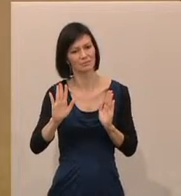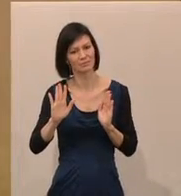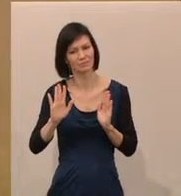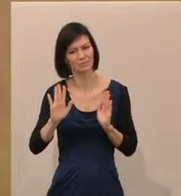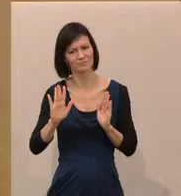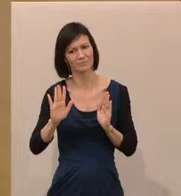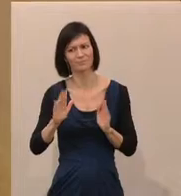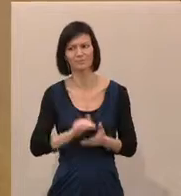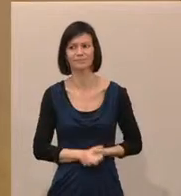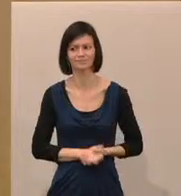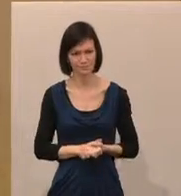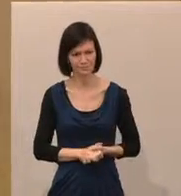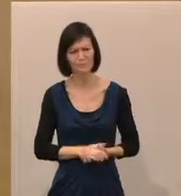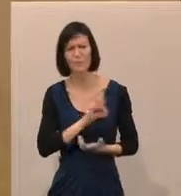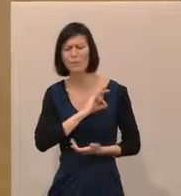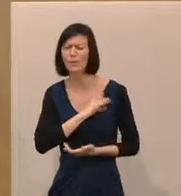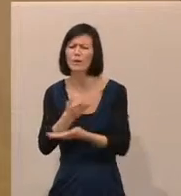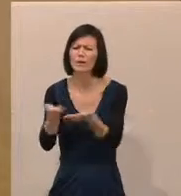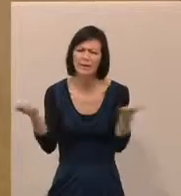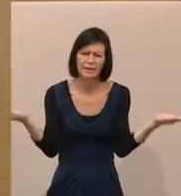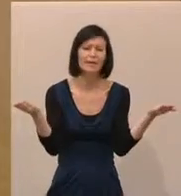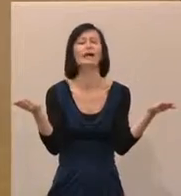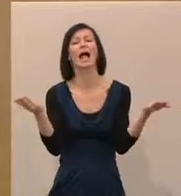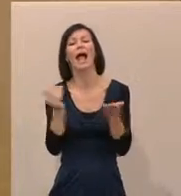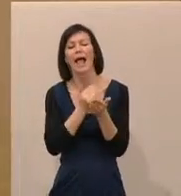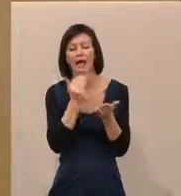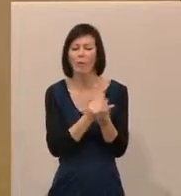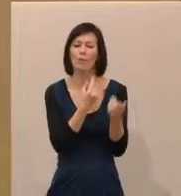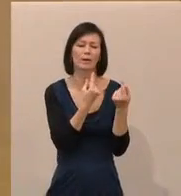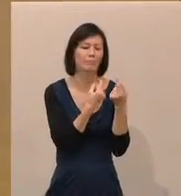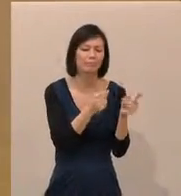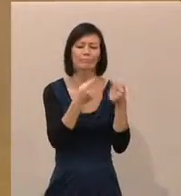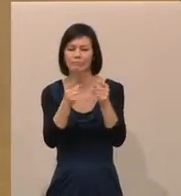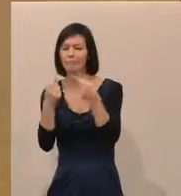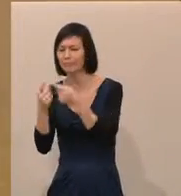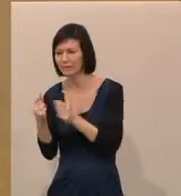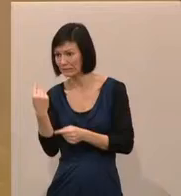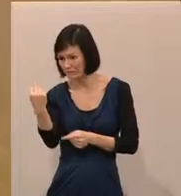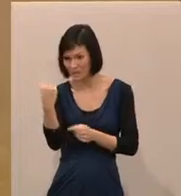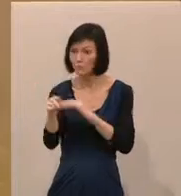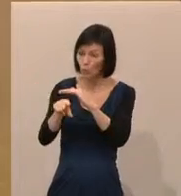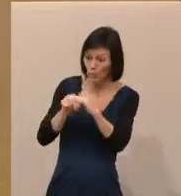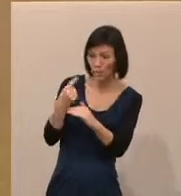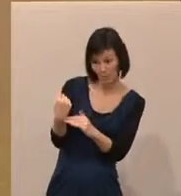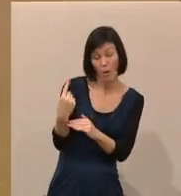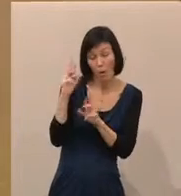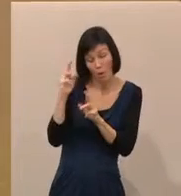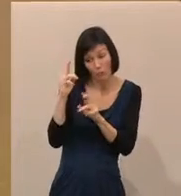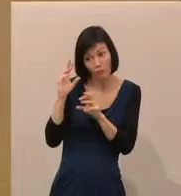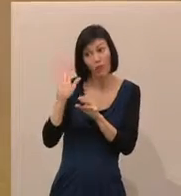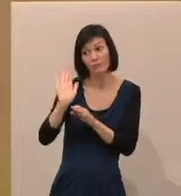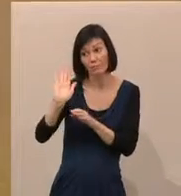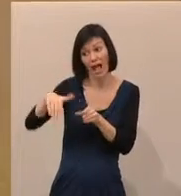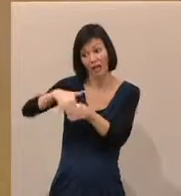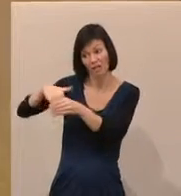Kollegen, es geht um unterschiedliche Einkommen. Sie als Unternehmerin werden hoffentlich gut bezahlen. Es